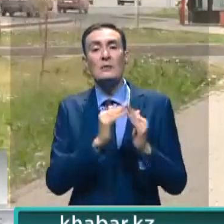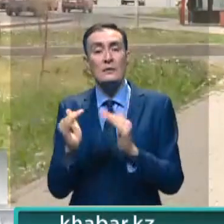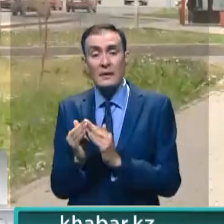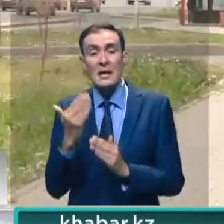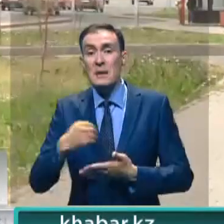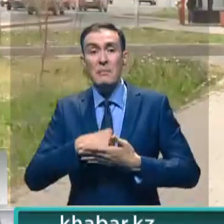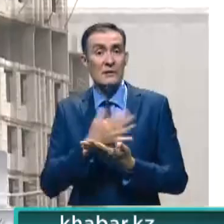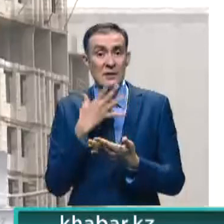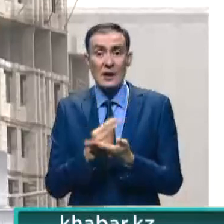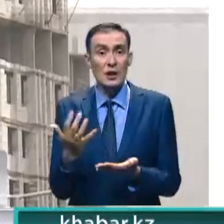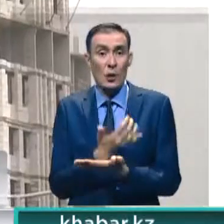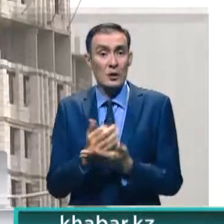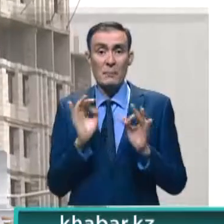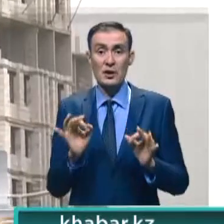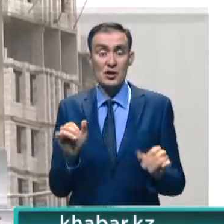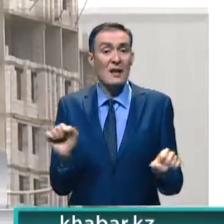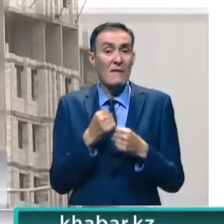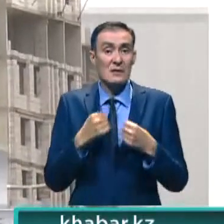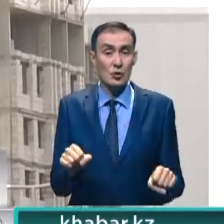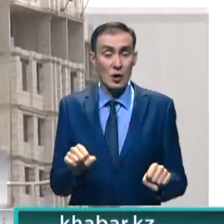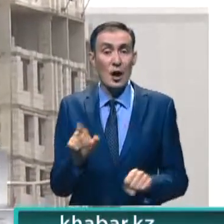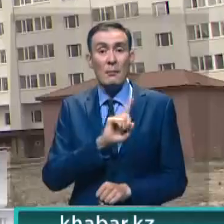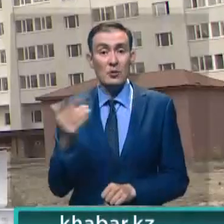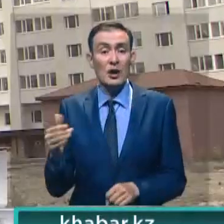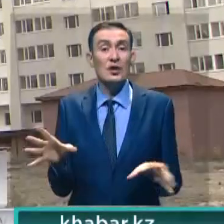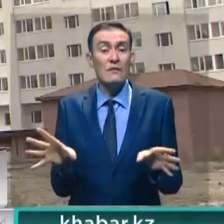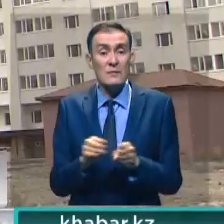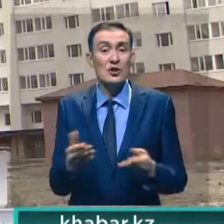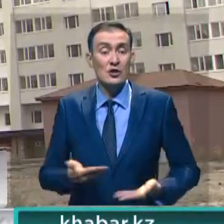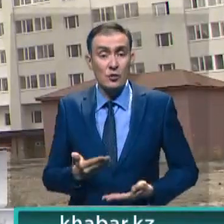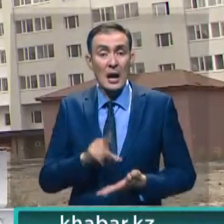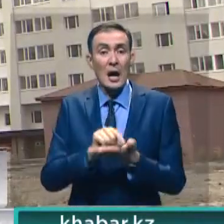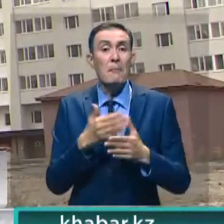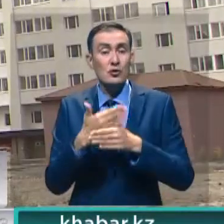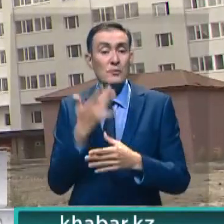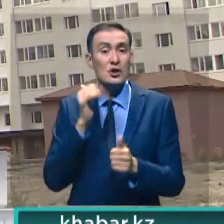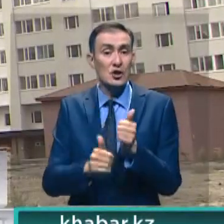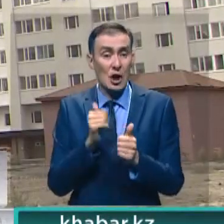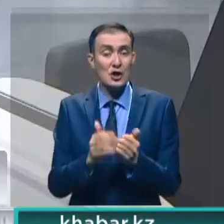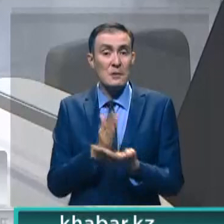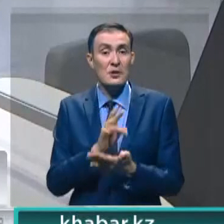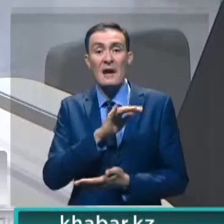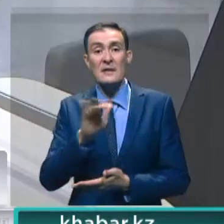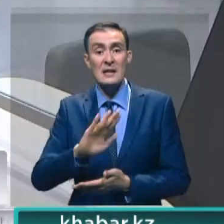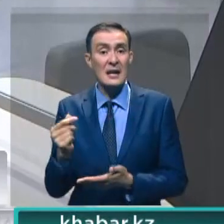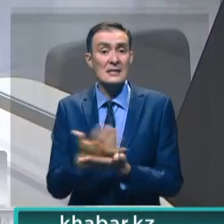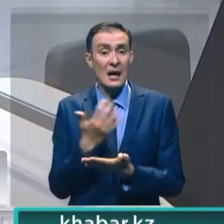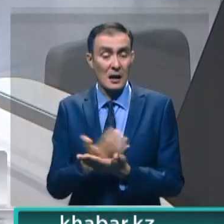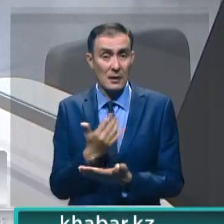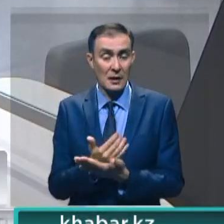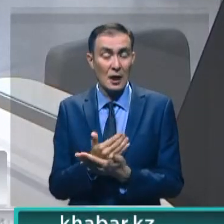метрах, подтвердить доходы практически невозможно, потому как живут они на пособие и чаще всего имеют неофициальный